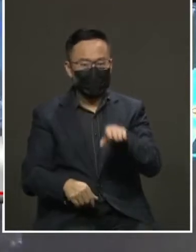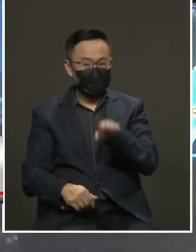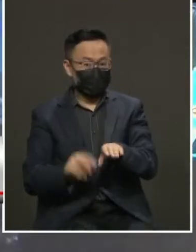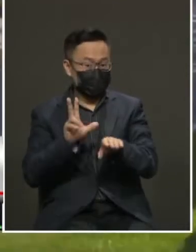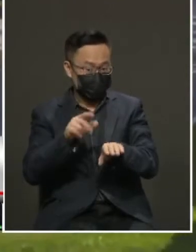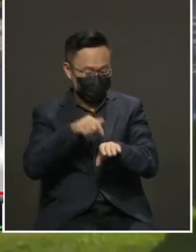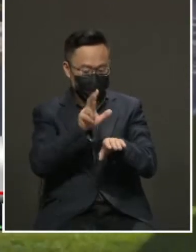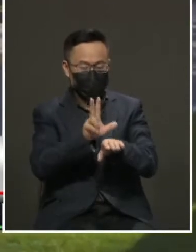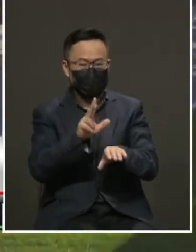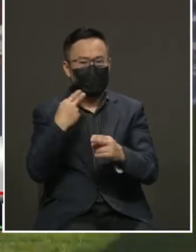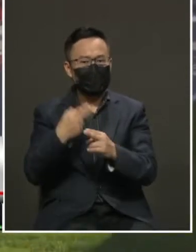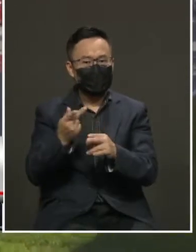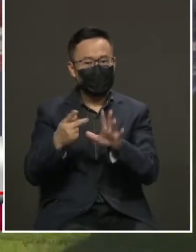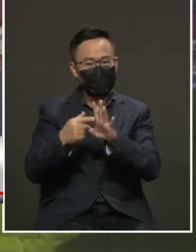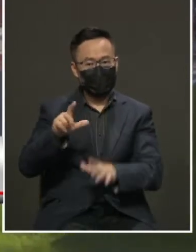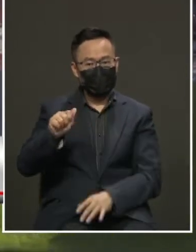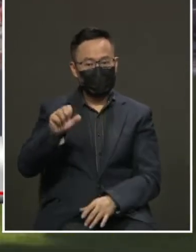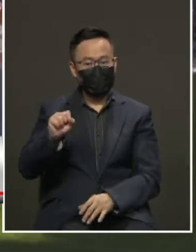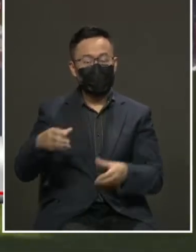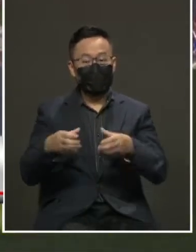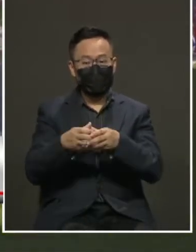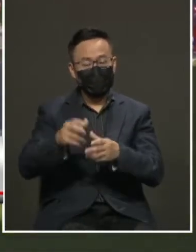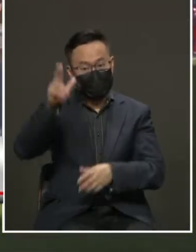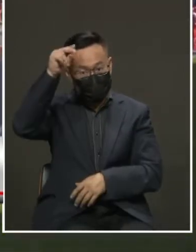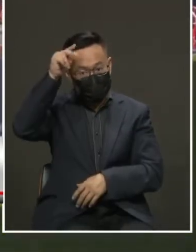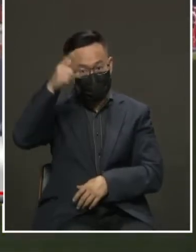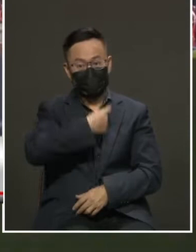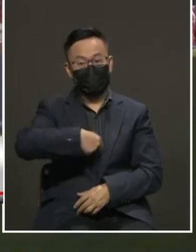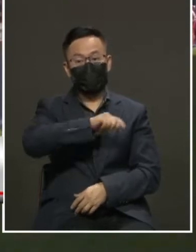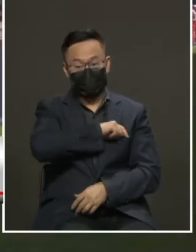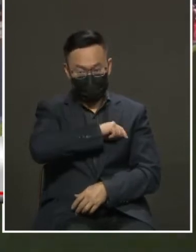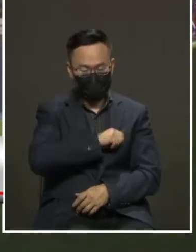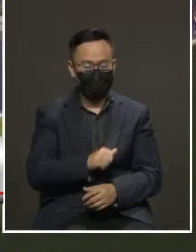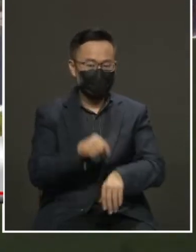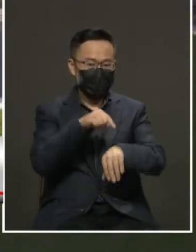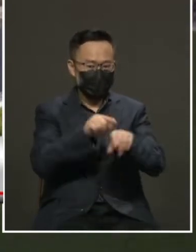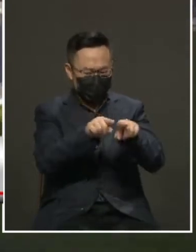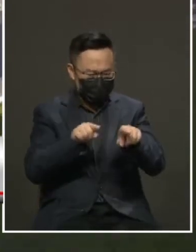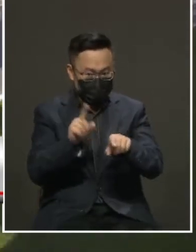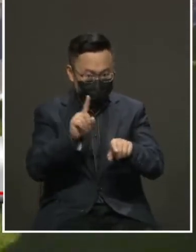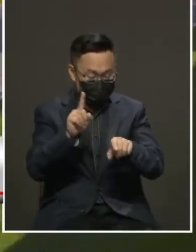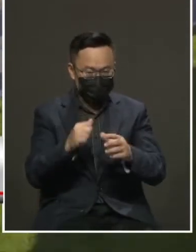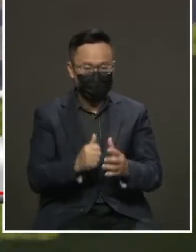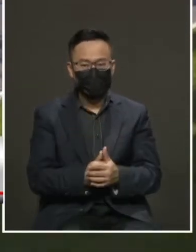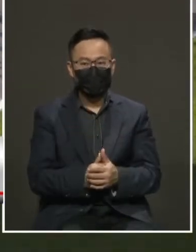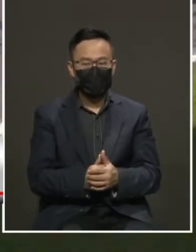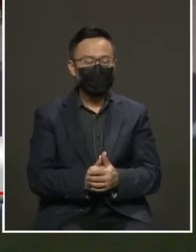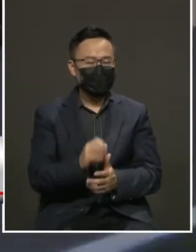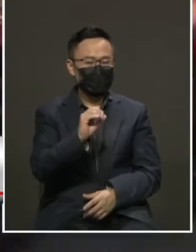ทางคาร์ลอสไซน์ค่ะอีก1นักขับของทีม Ferrari จากสเปนที่ทำเวลาตามหลังเพื่อนร่วมทีมอย่างเลอแคร์เนี่ยมา